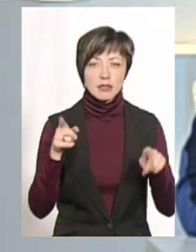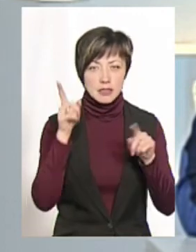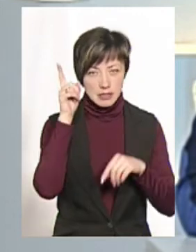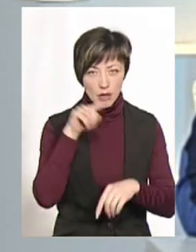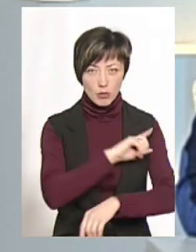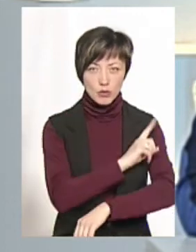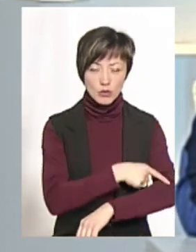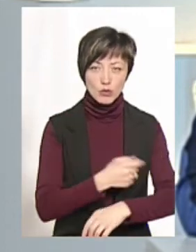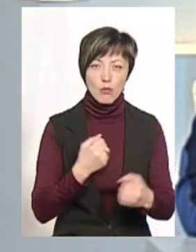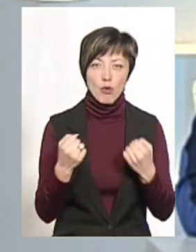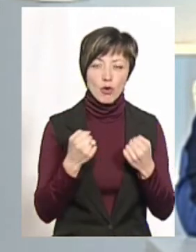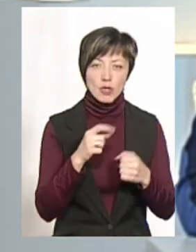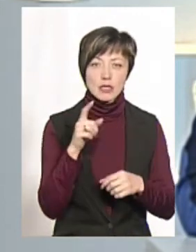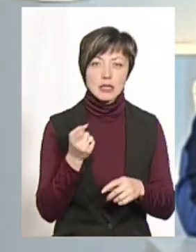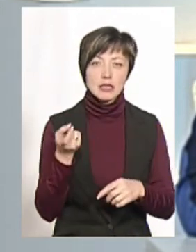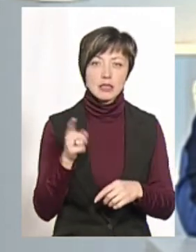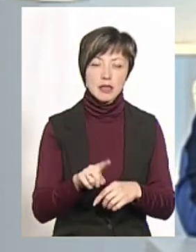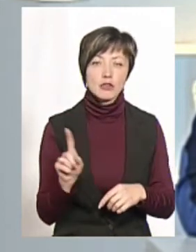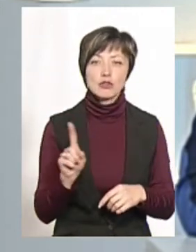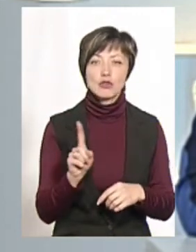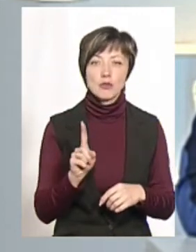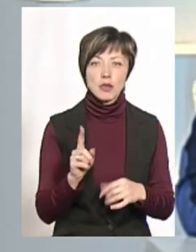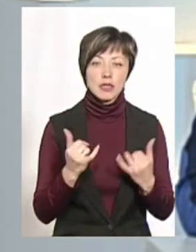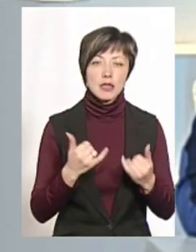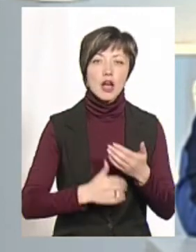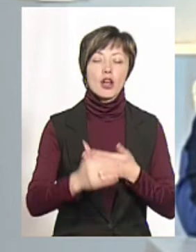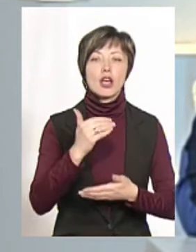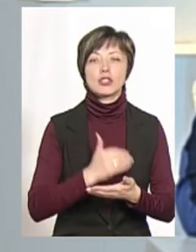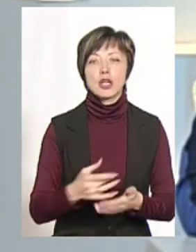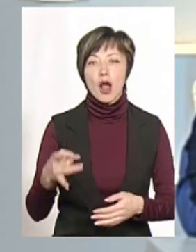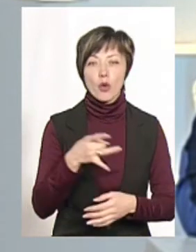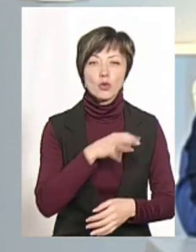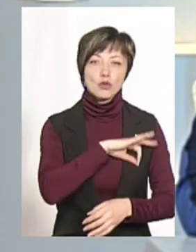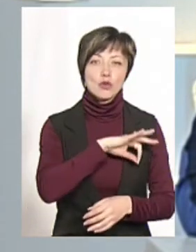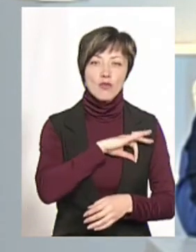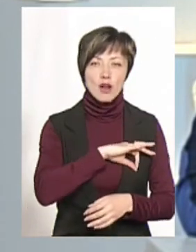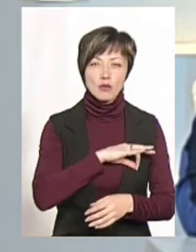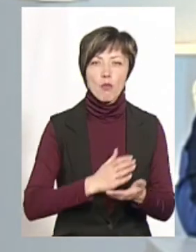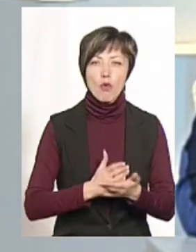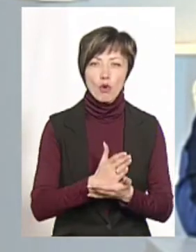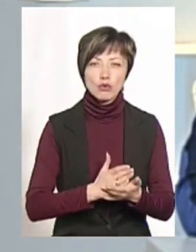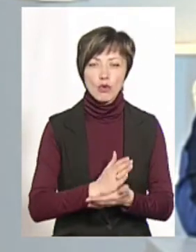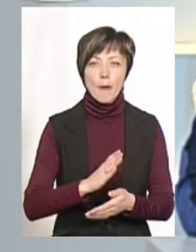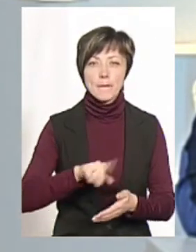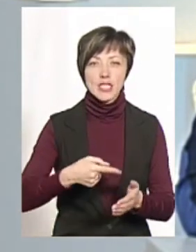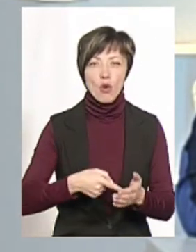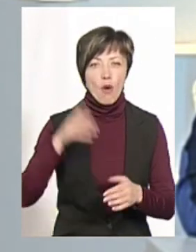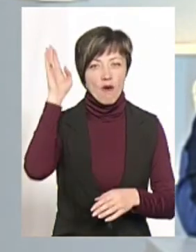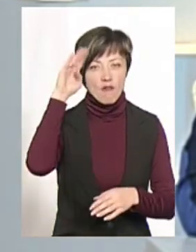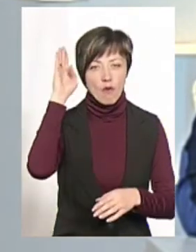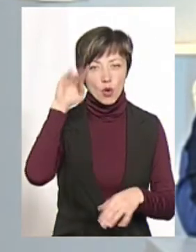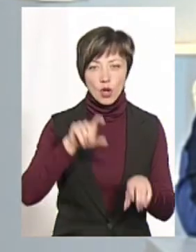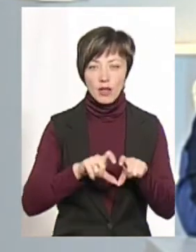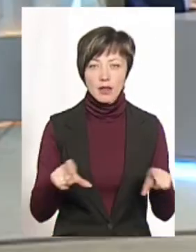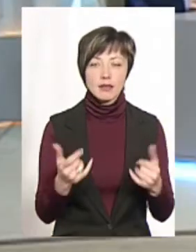ви потужно боролися за те, щоб нарешті мікрорайон користувався послугами міського водоканалу. На